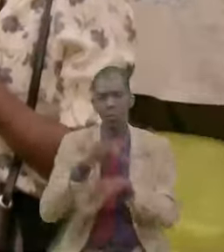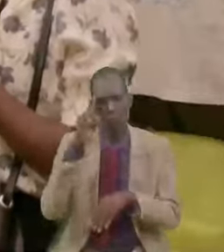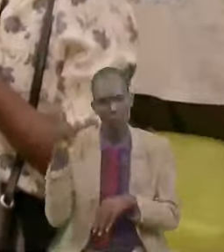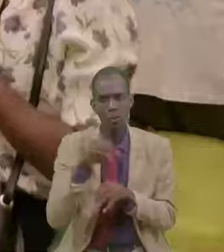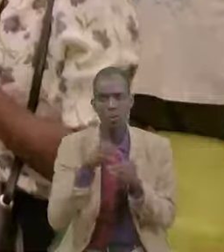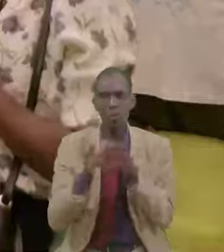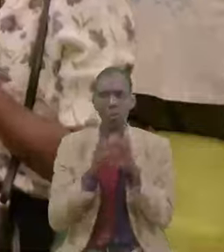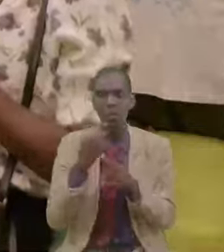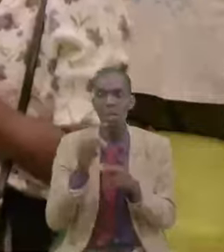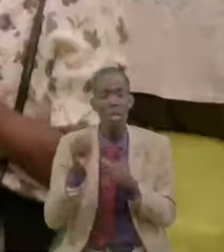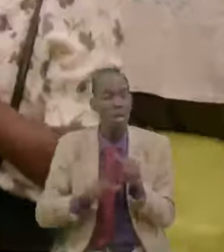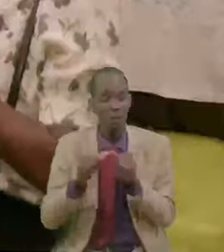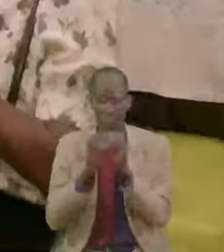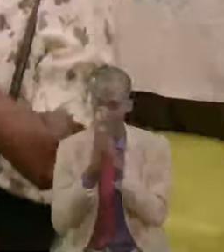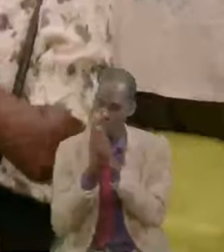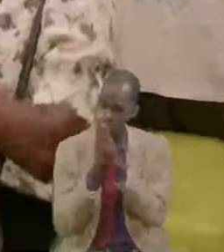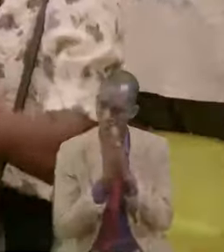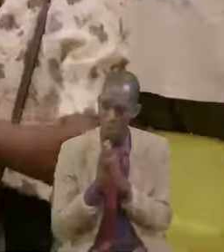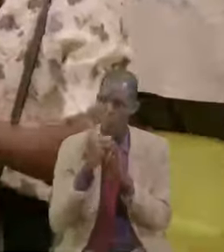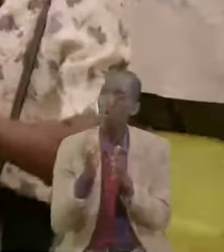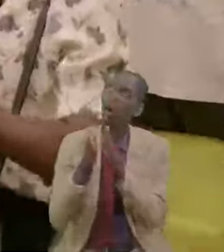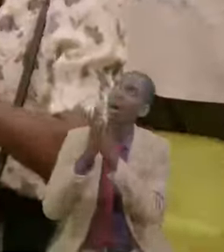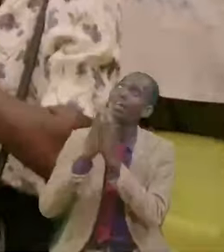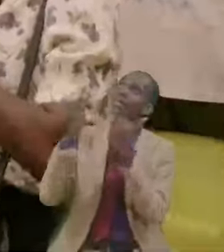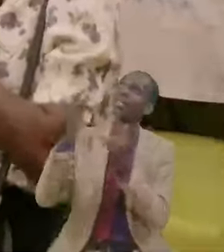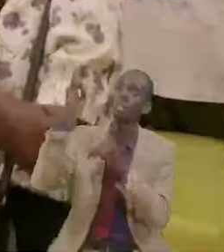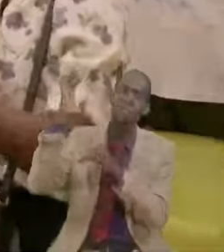Toute prière que vous faites ce jour est exaucée par le Seigneur.